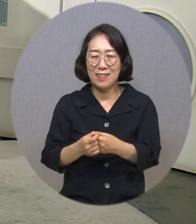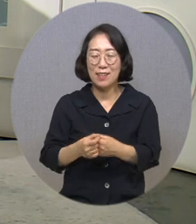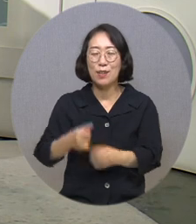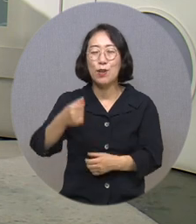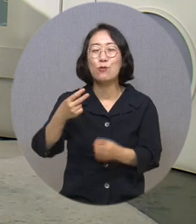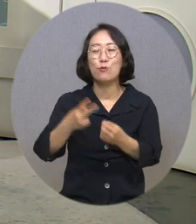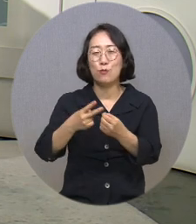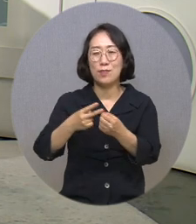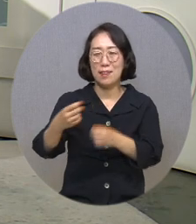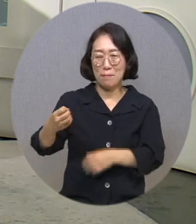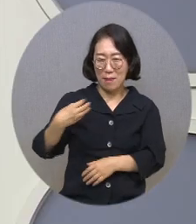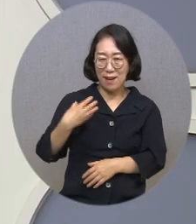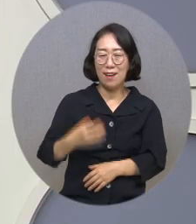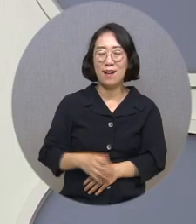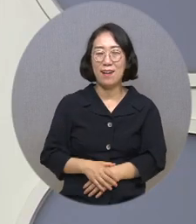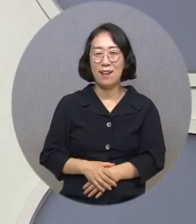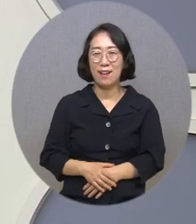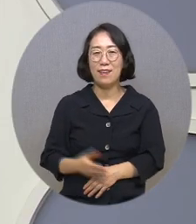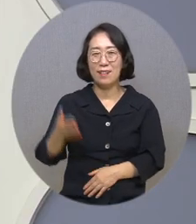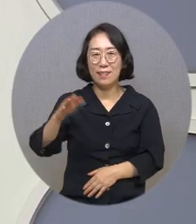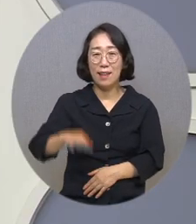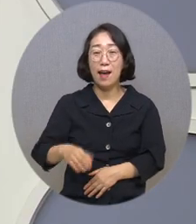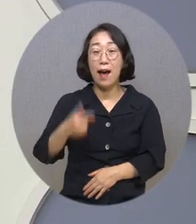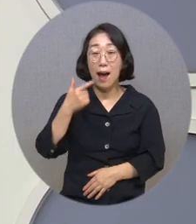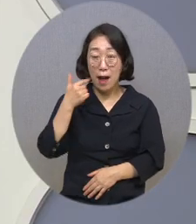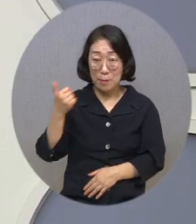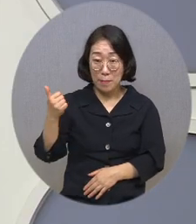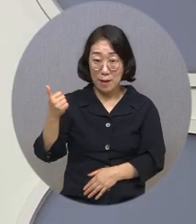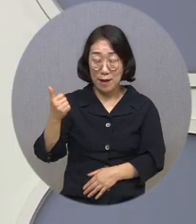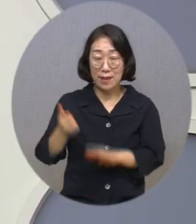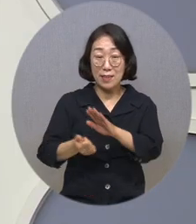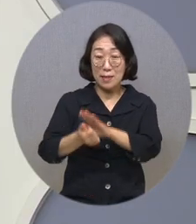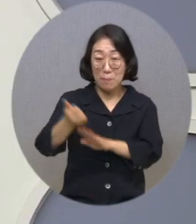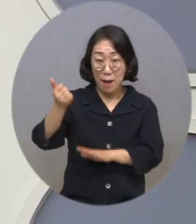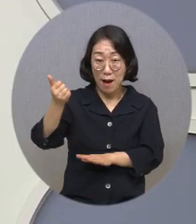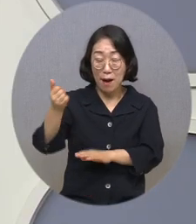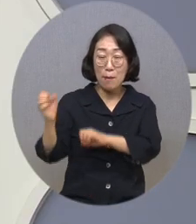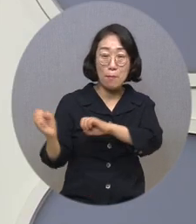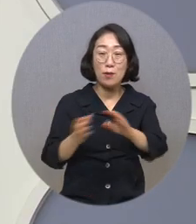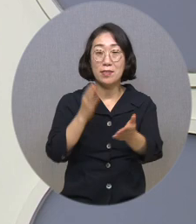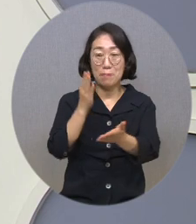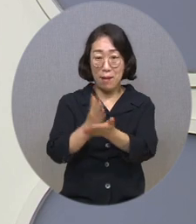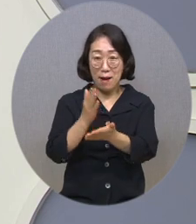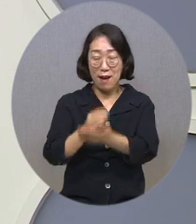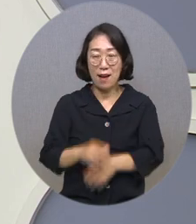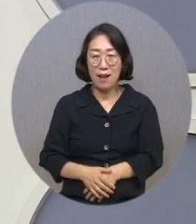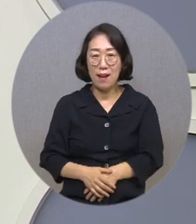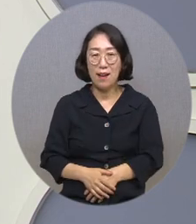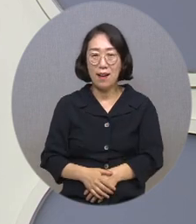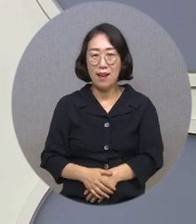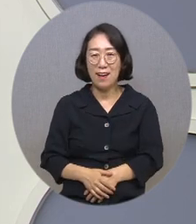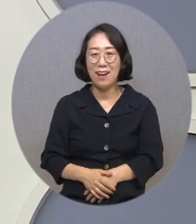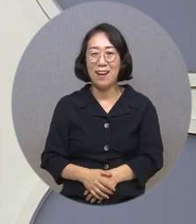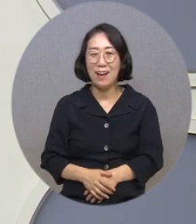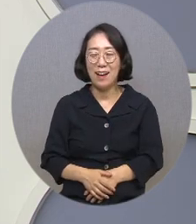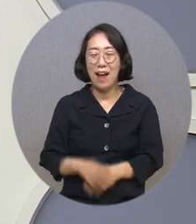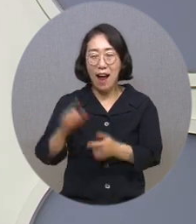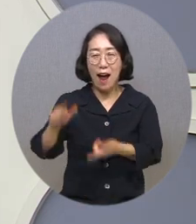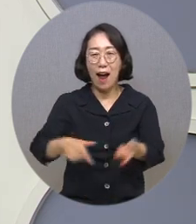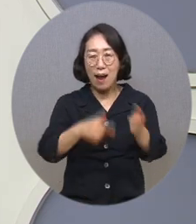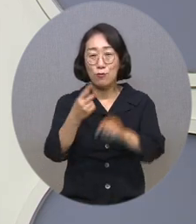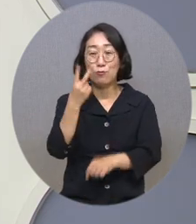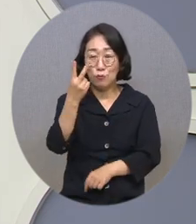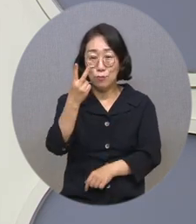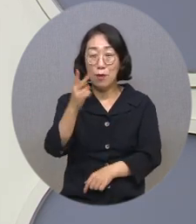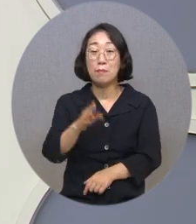그래서 근데 아빠 희망을 잃지 마. 아빠 고장난 시계도 하루에 두 번은 맞아.